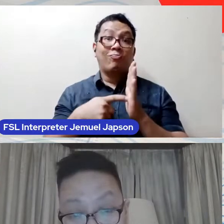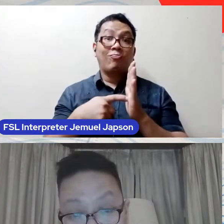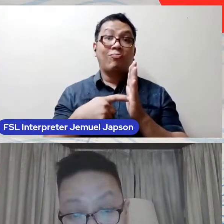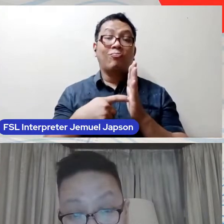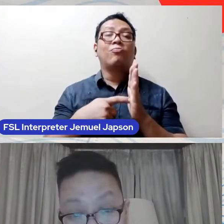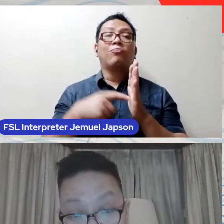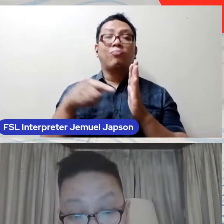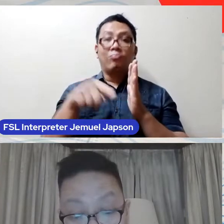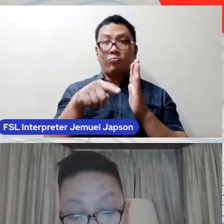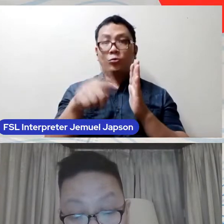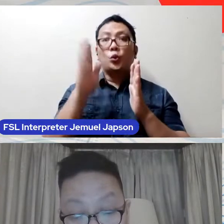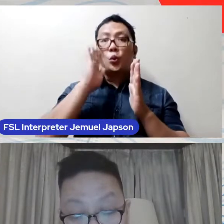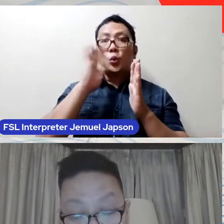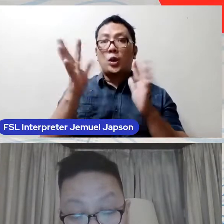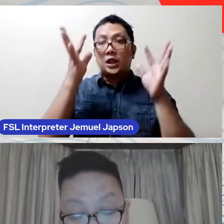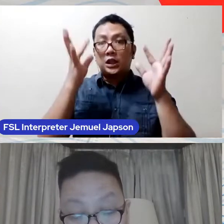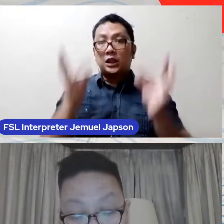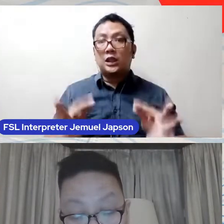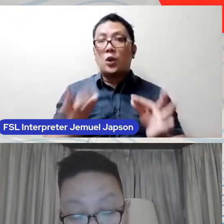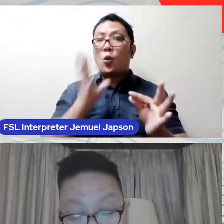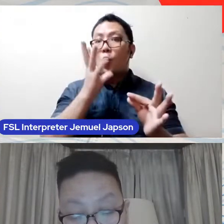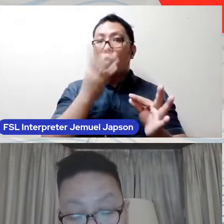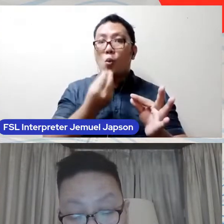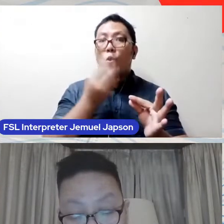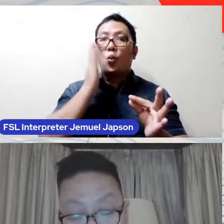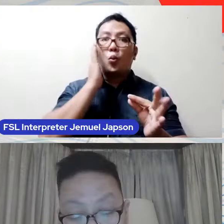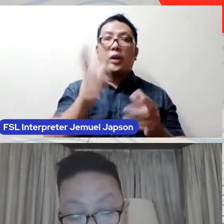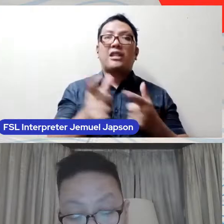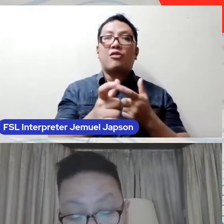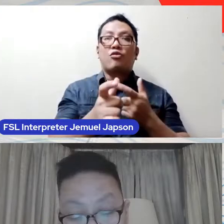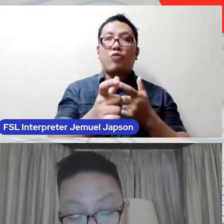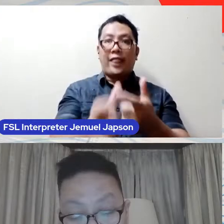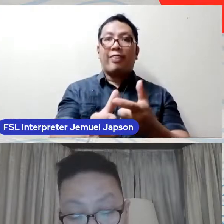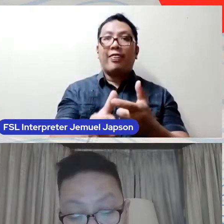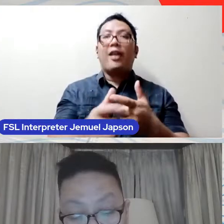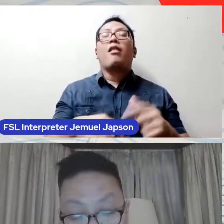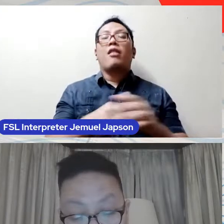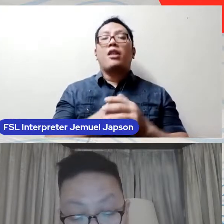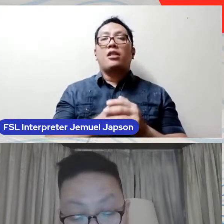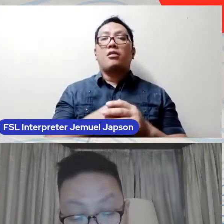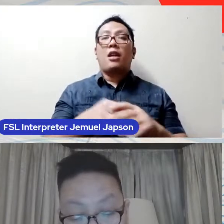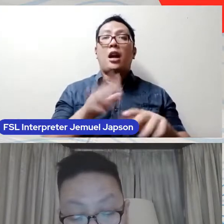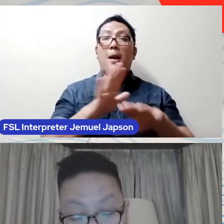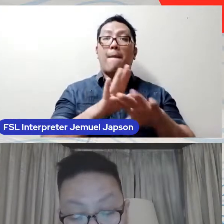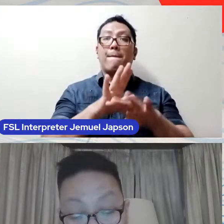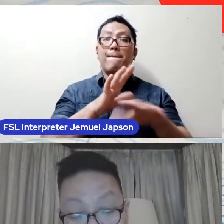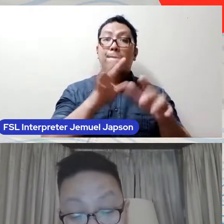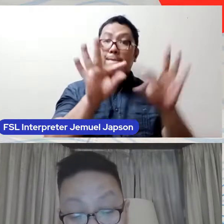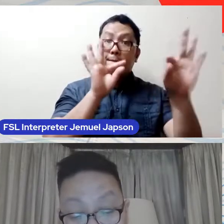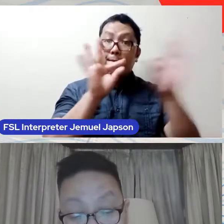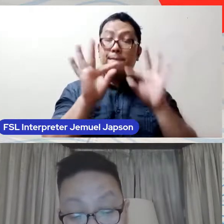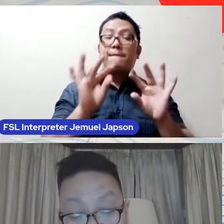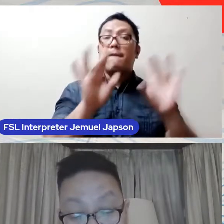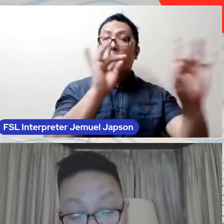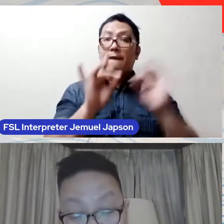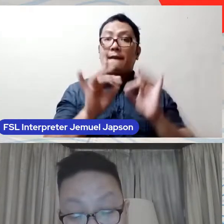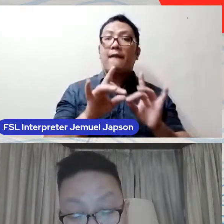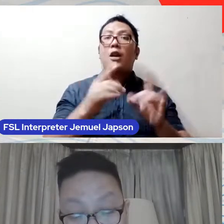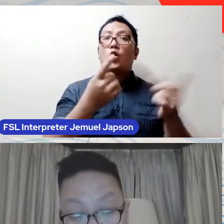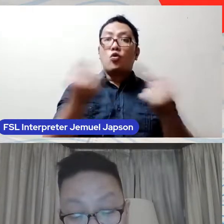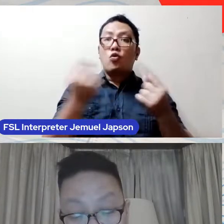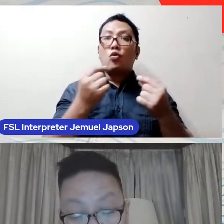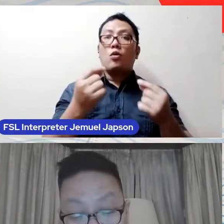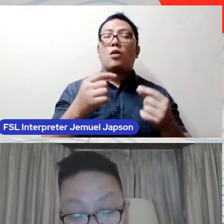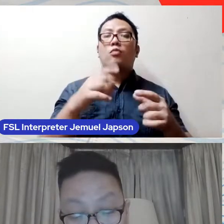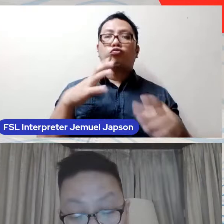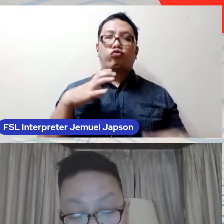yung magdedetermine sino yung dapat magpatakbo. Kaya po ang Random Manual Audit, it is run and managed by the Random Manual Audit